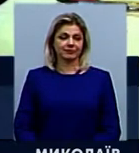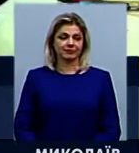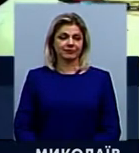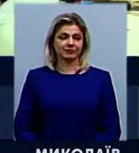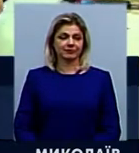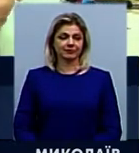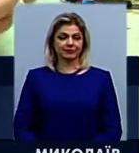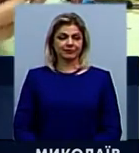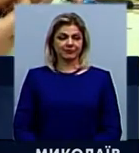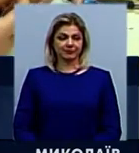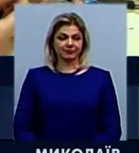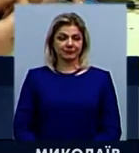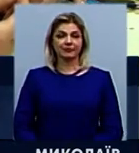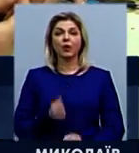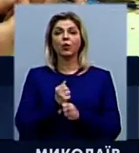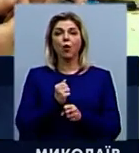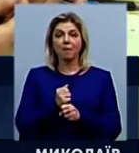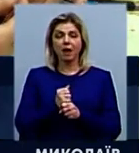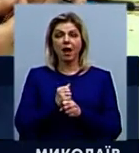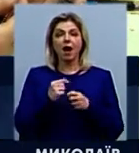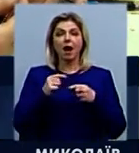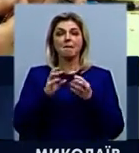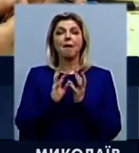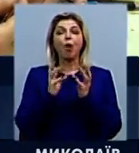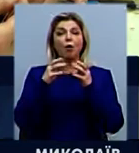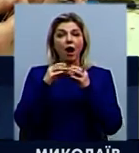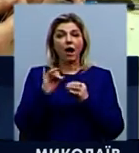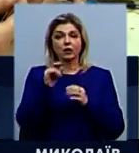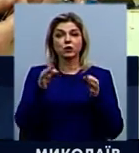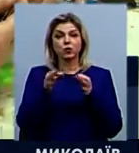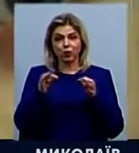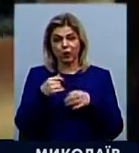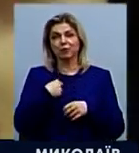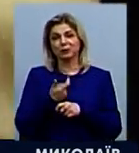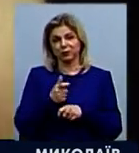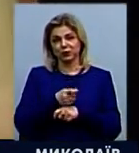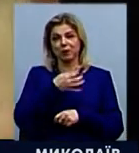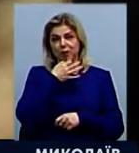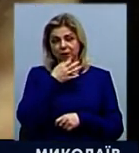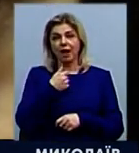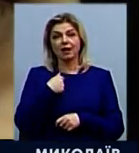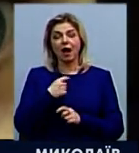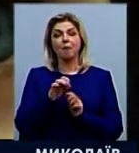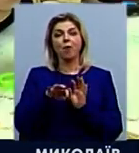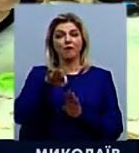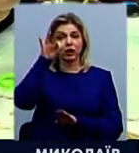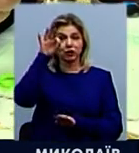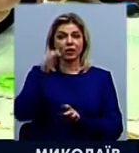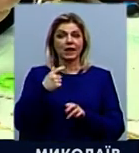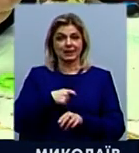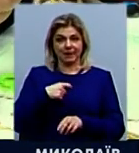Ми робимо павука із соломи, і мені дуже це подобається. Я повішую собі